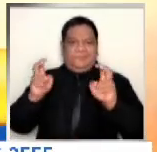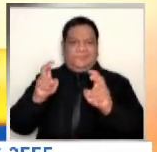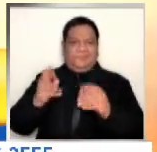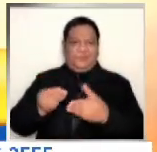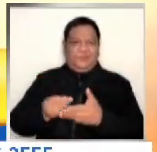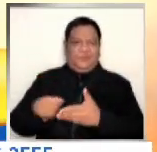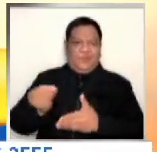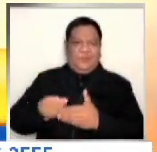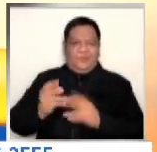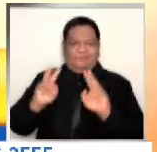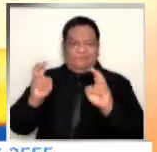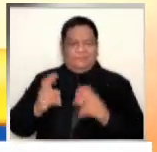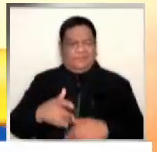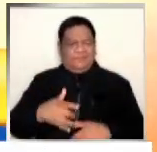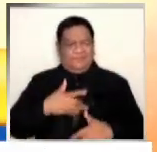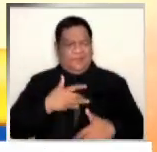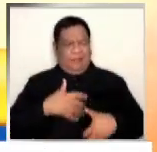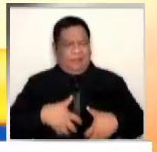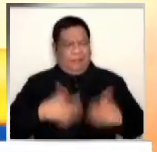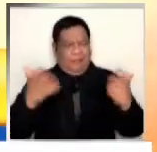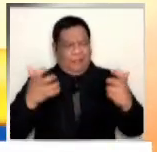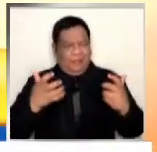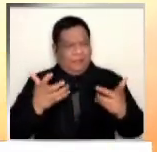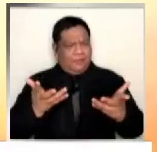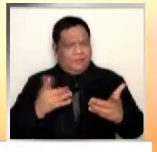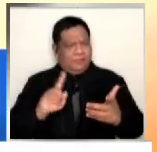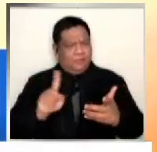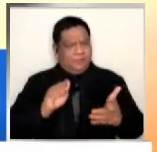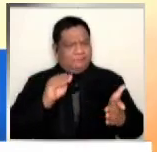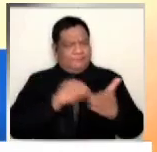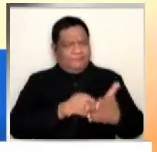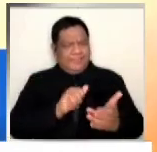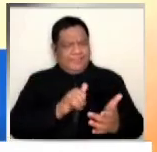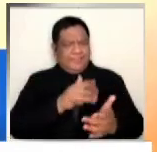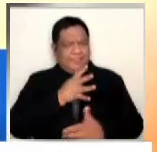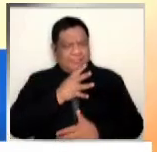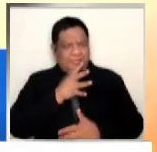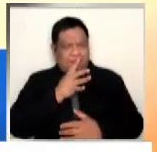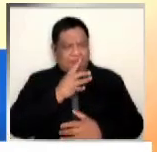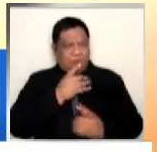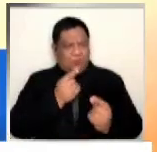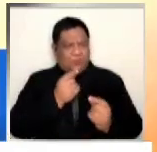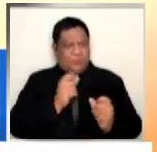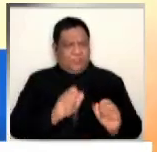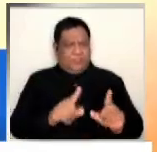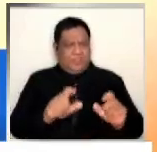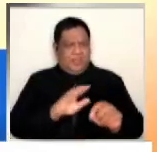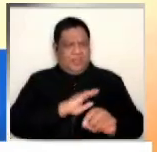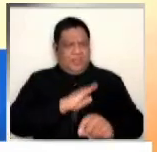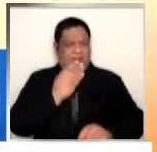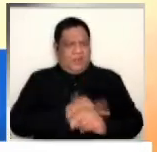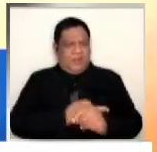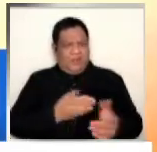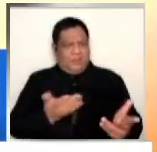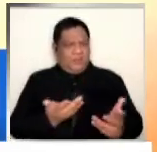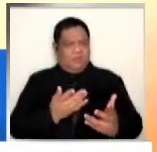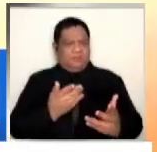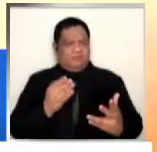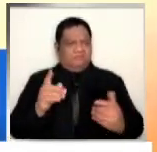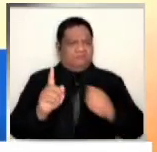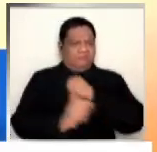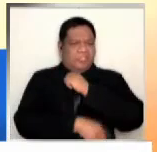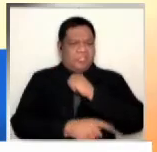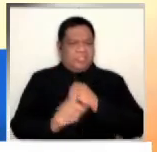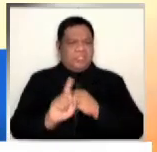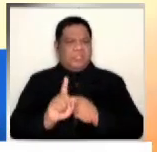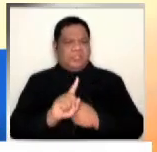bang pwedeng ikaso dito sa nanay na nagbebenta ng sarili niyang anak at ano bang kaukulang parusa nito? Well,